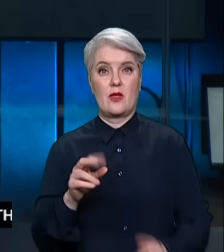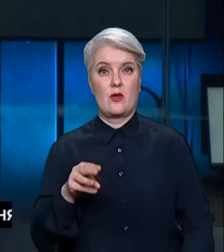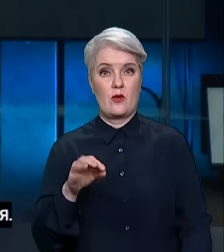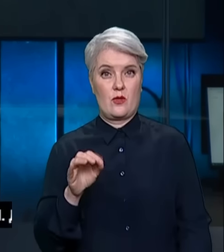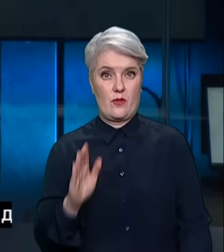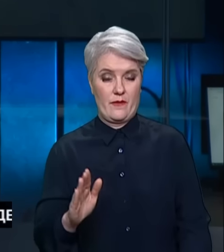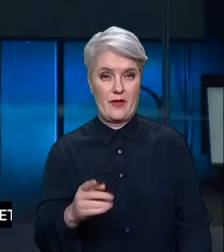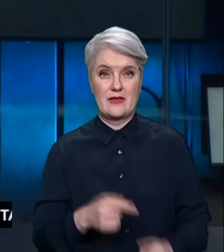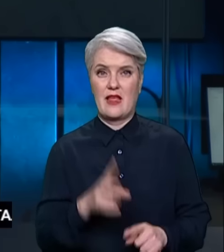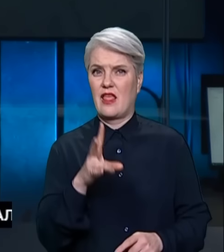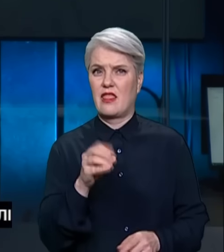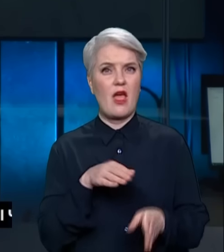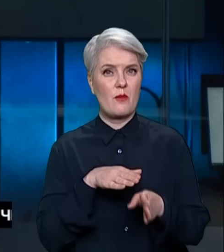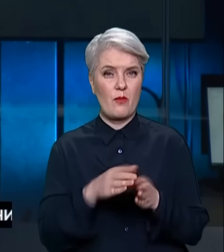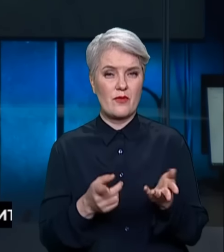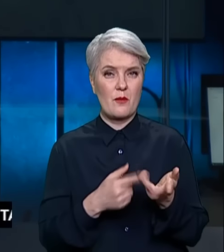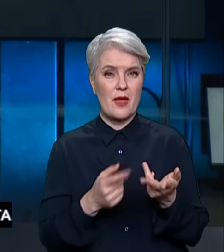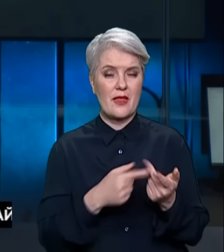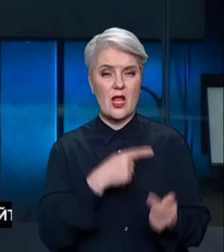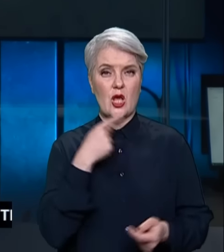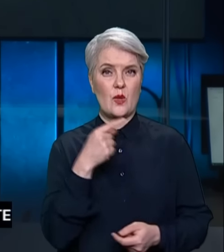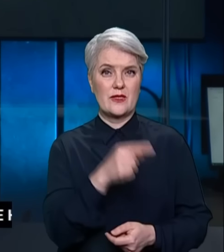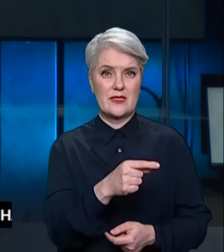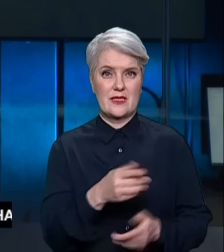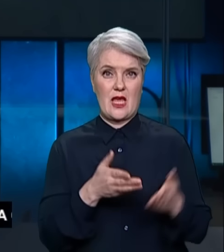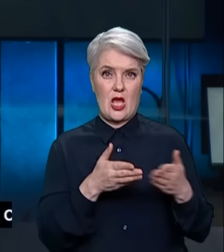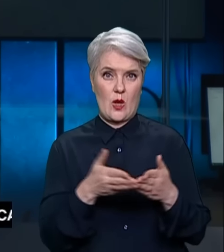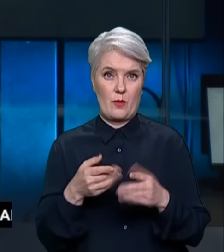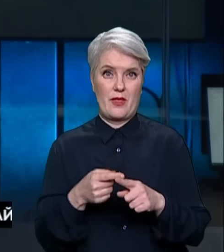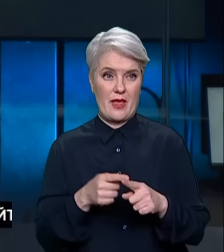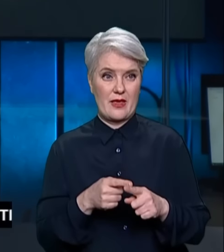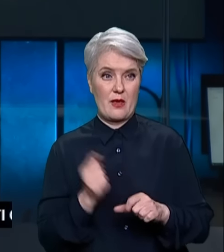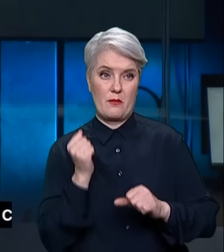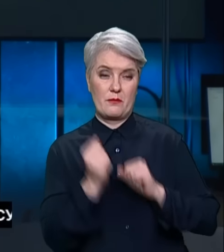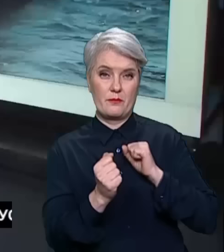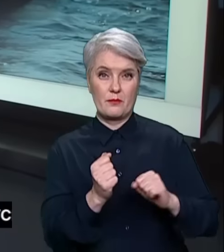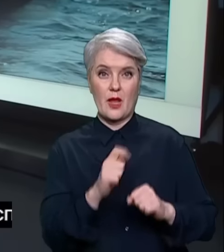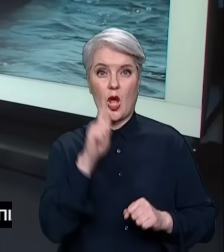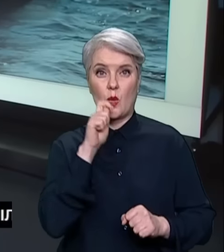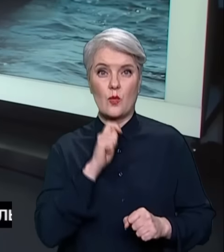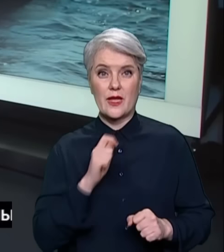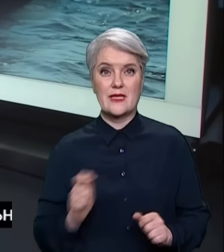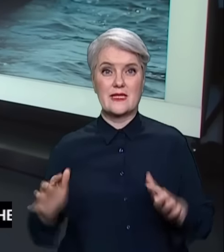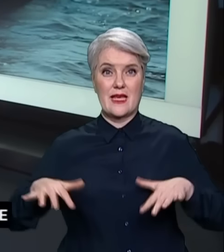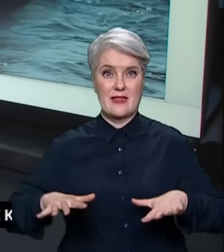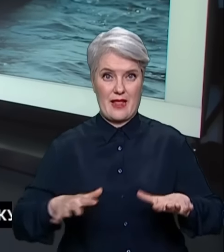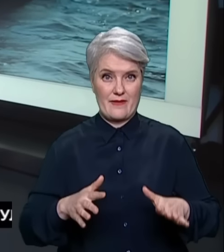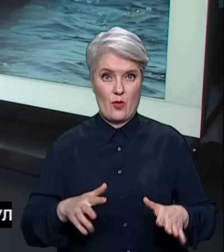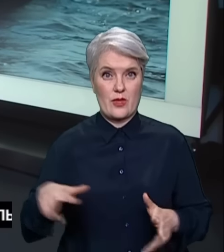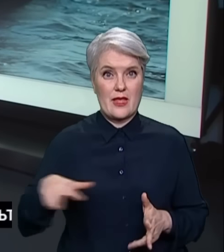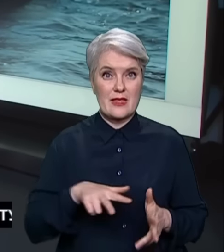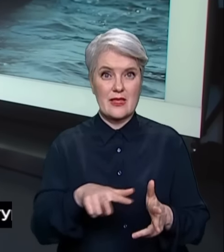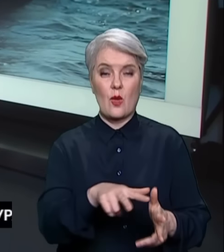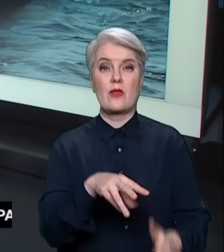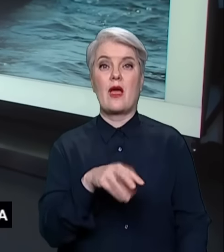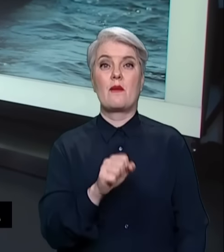перелік російських військових кораблів, що їх вполювали українські надводні дрони «Магура». Загалом за понад